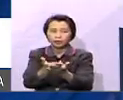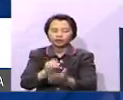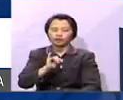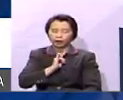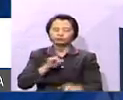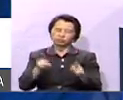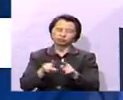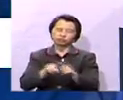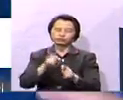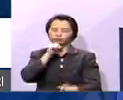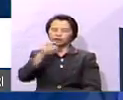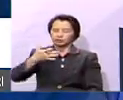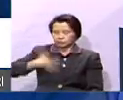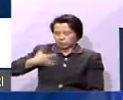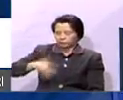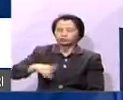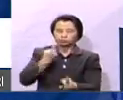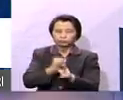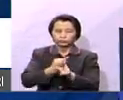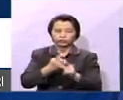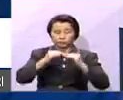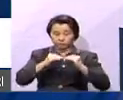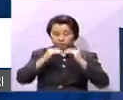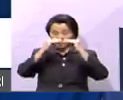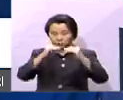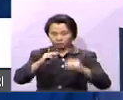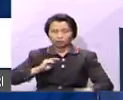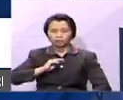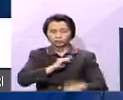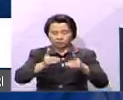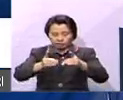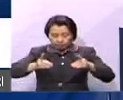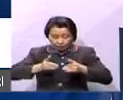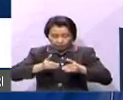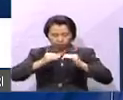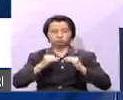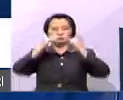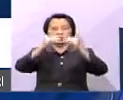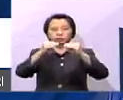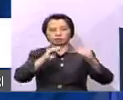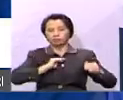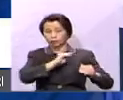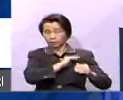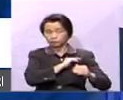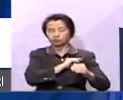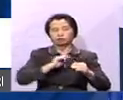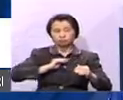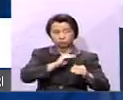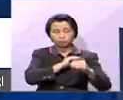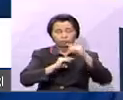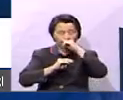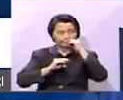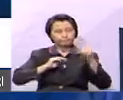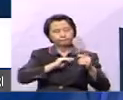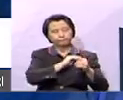menafikan eh bahawa status naik taraf daripada Majlis daerah kepada Majlis perbandaran segamat ini